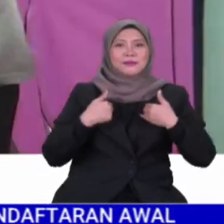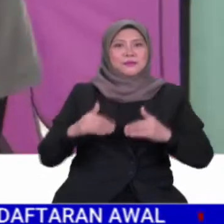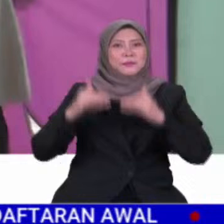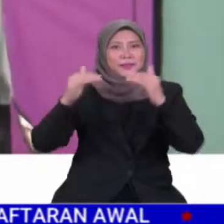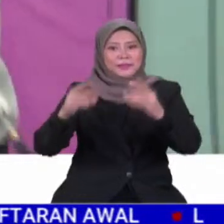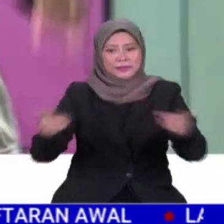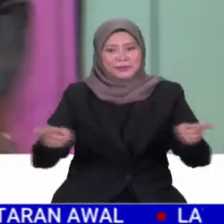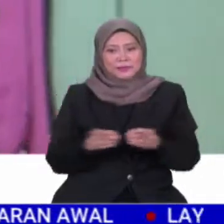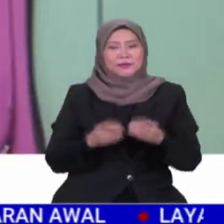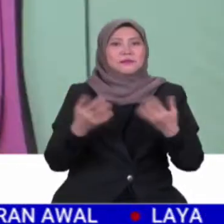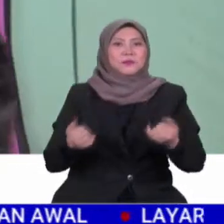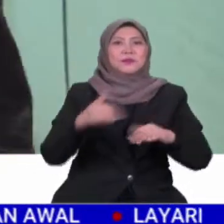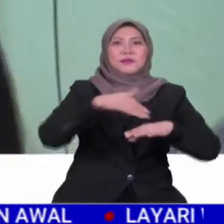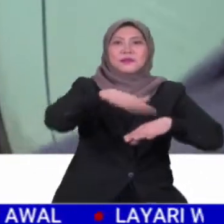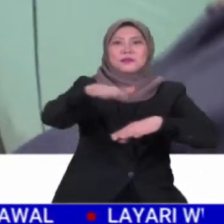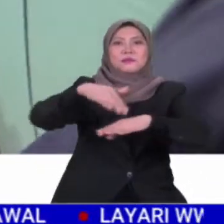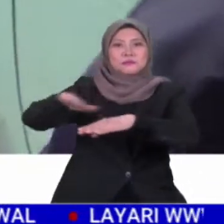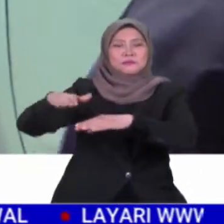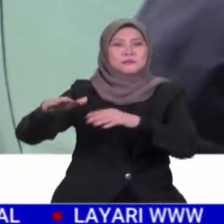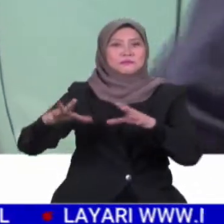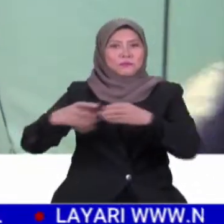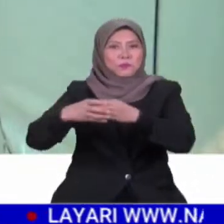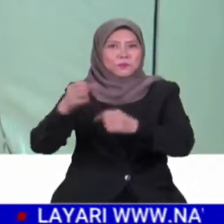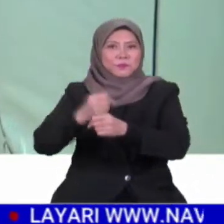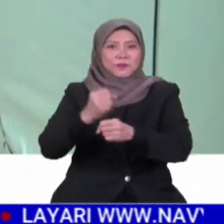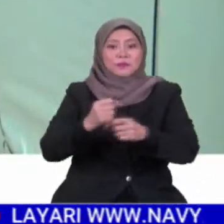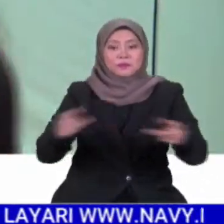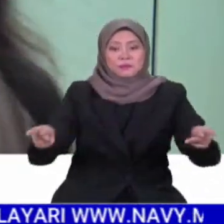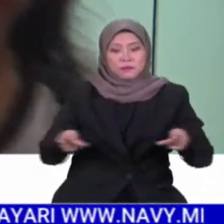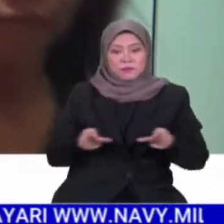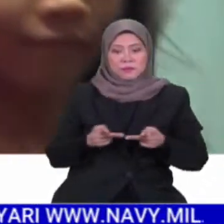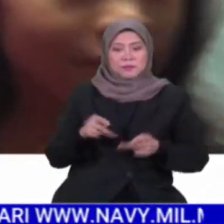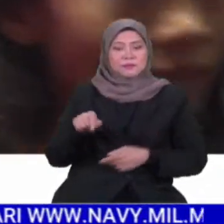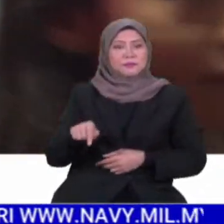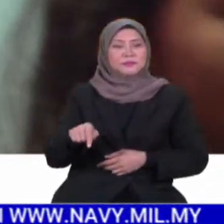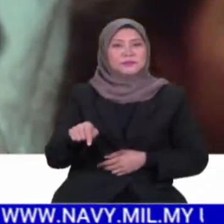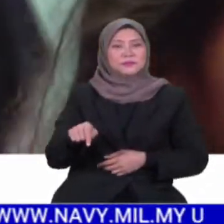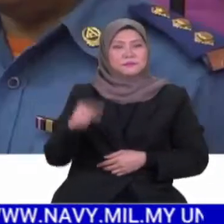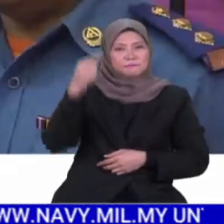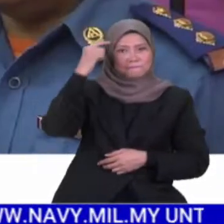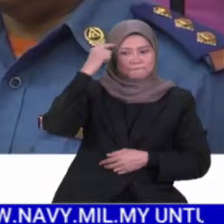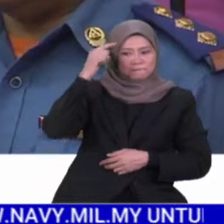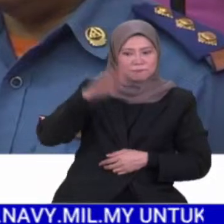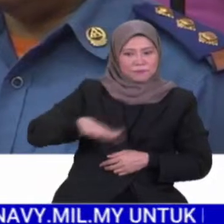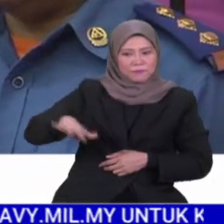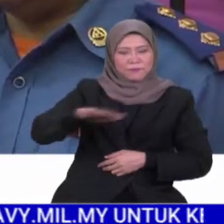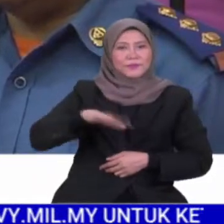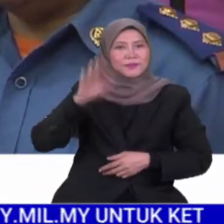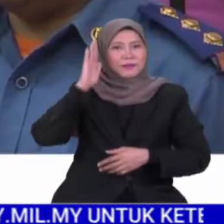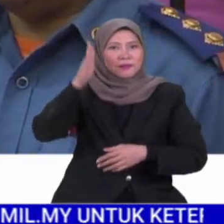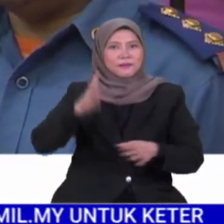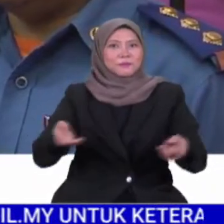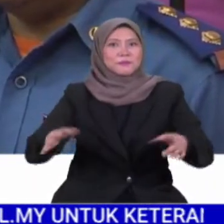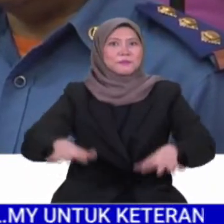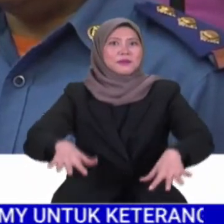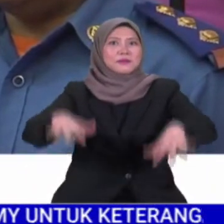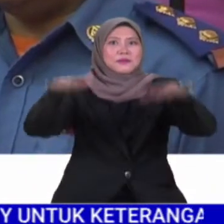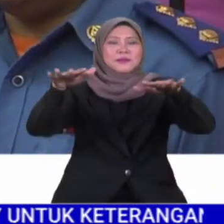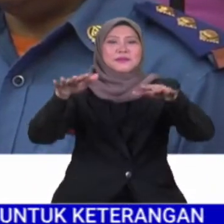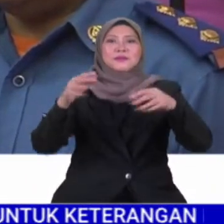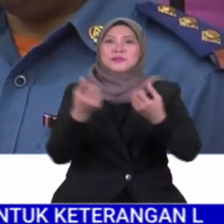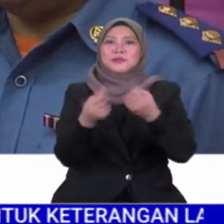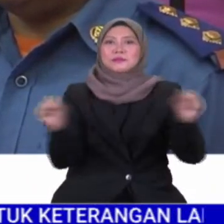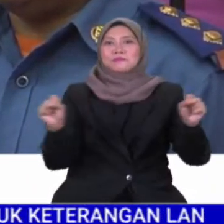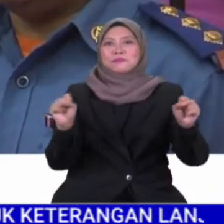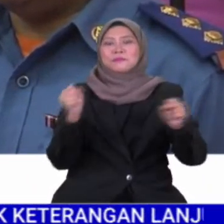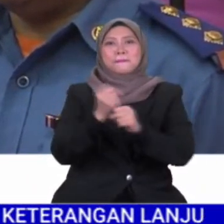ini kita telah luaskan di kawasan-kawasan yang kita jangkakan akan dilanda banjir. Kita dah